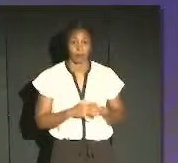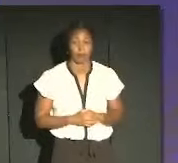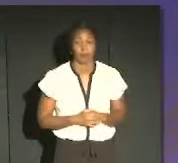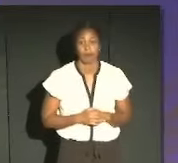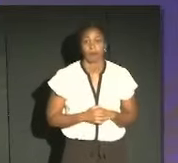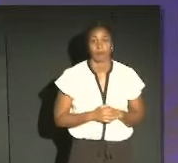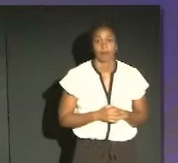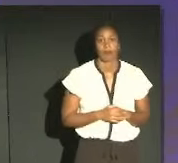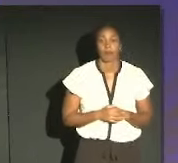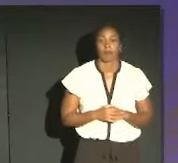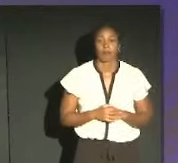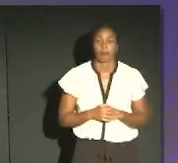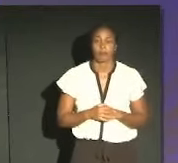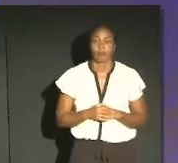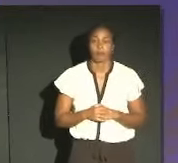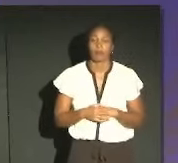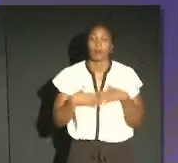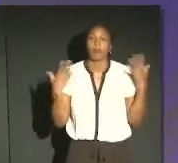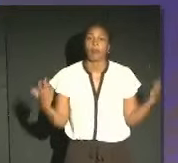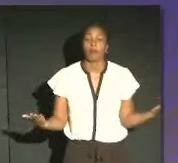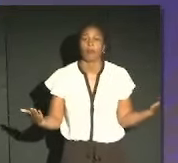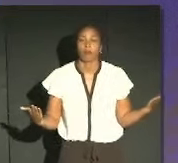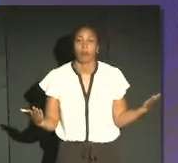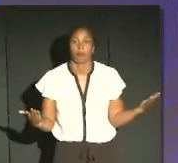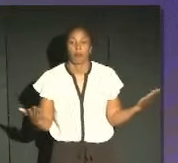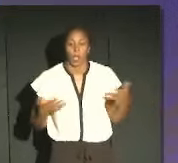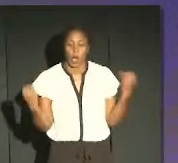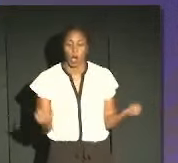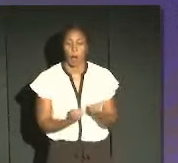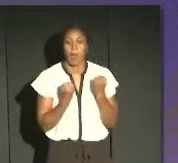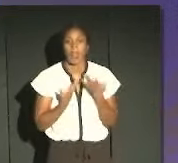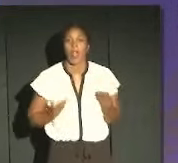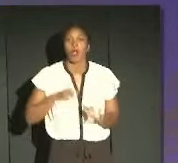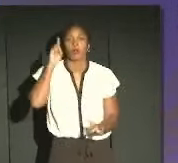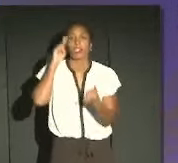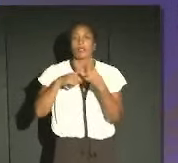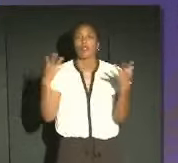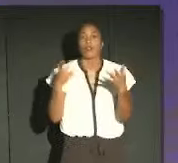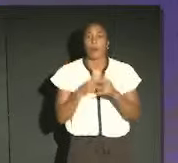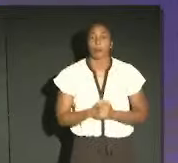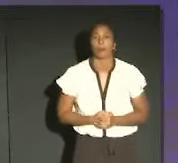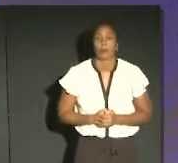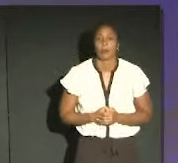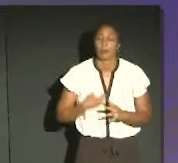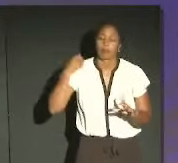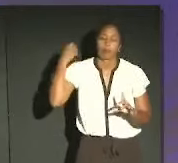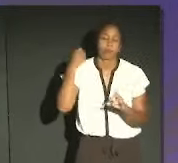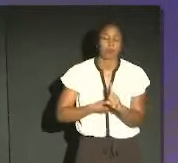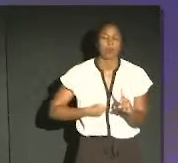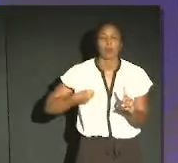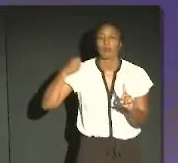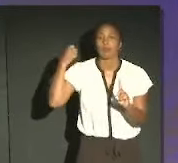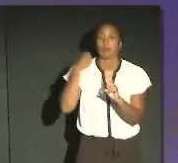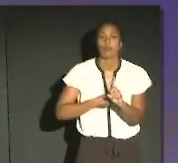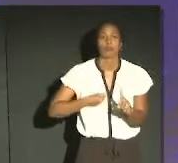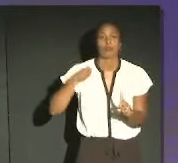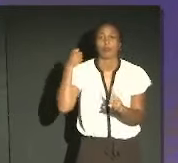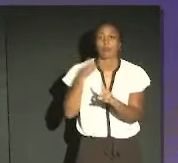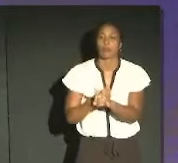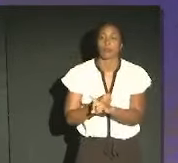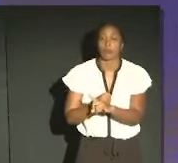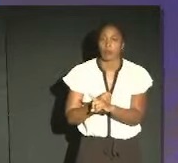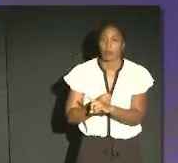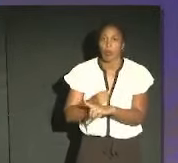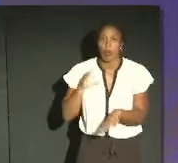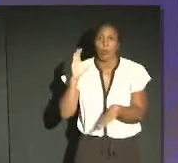mobilisation alors notre objectif dans cette campagne c'est de se battre contre le mépris